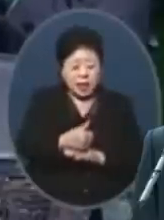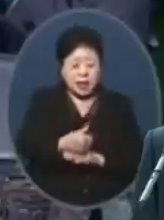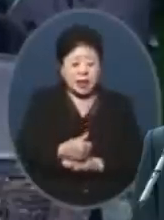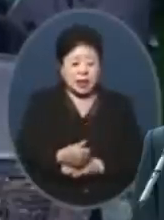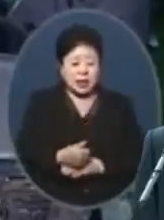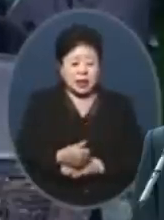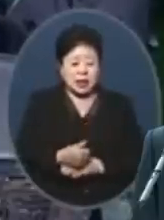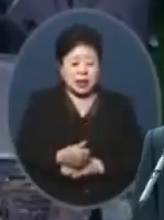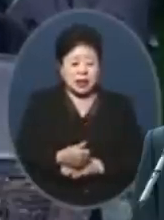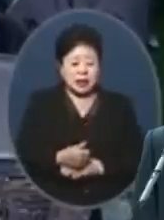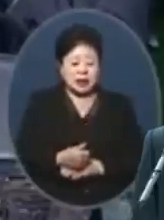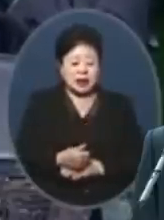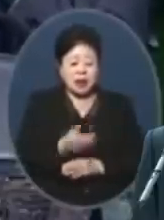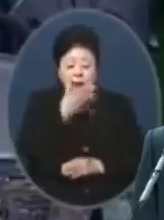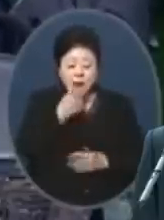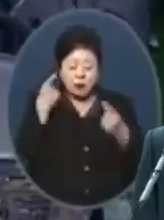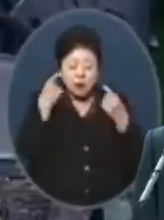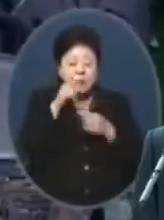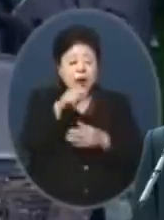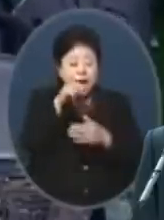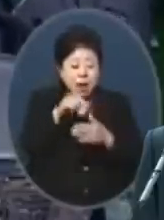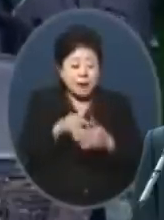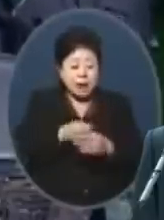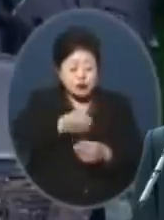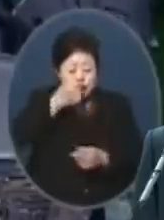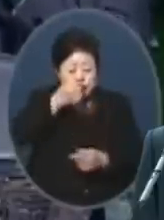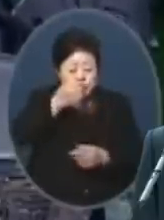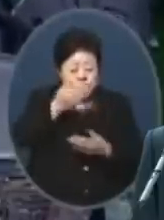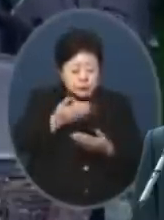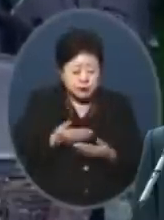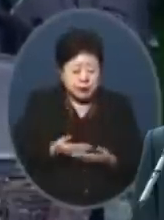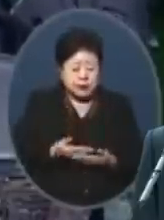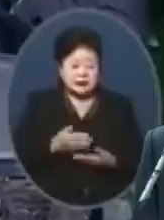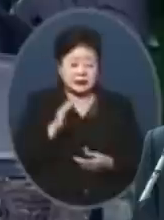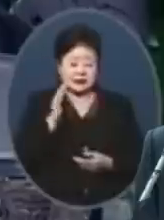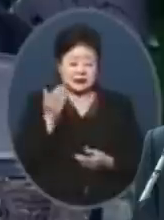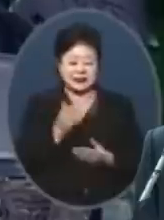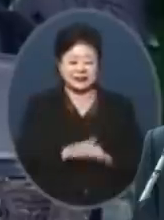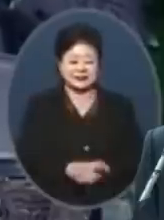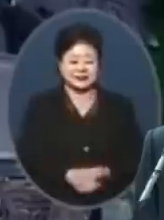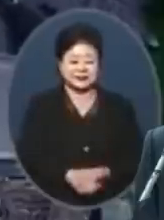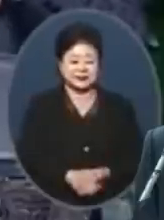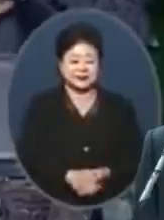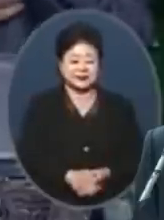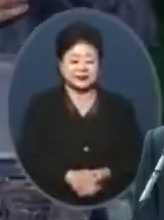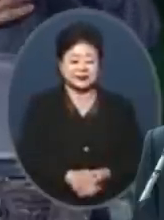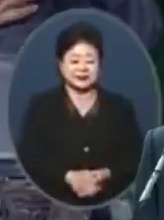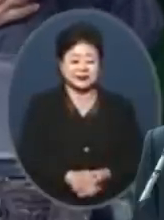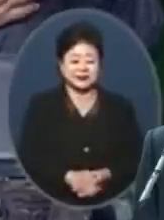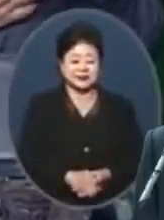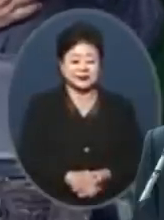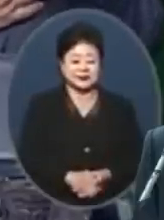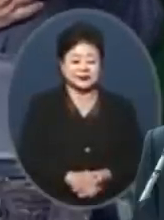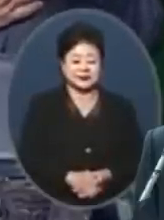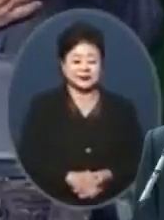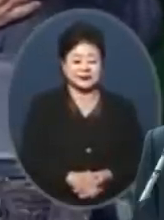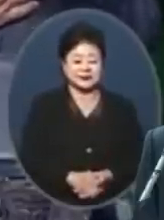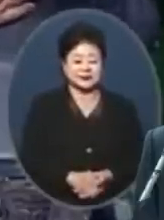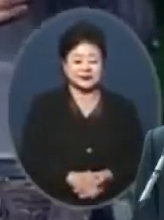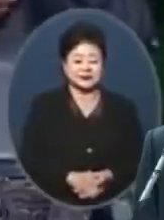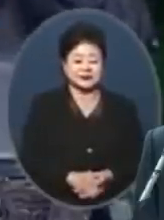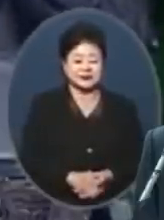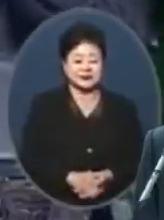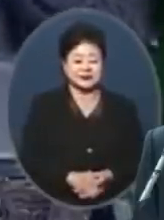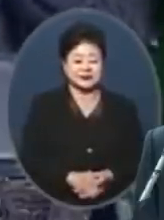복음을 마음속에 꿈을 받아들여야 되는 것입니다. So you have to look upon the cross of